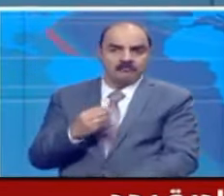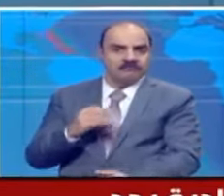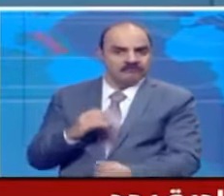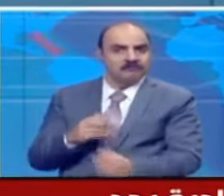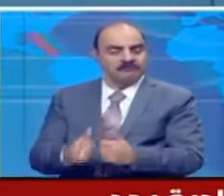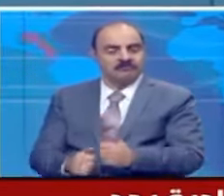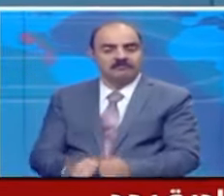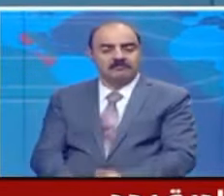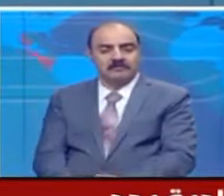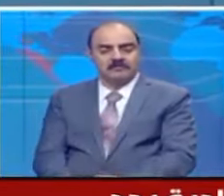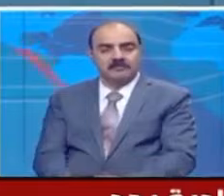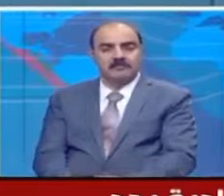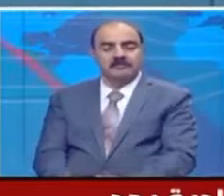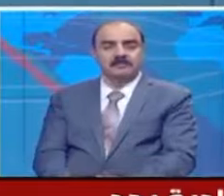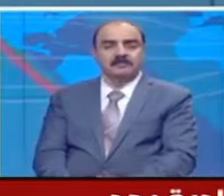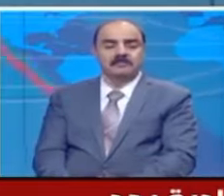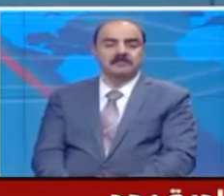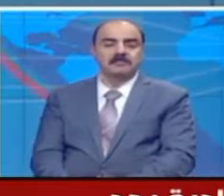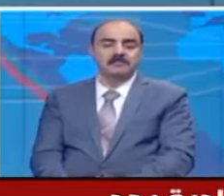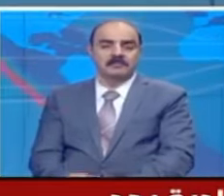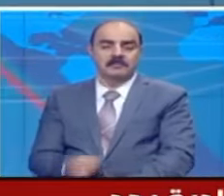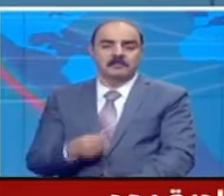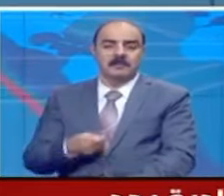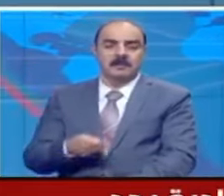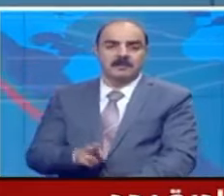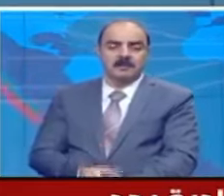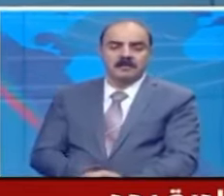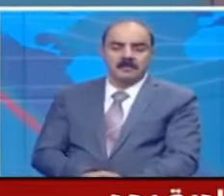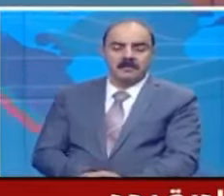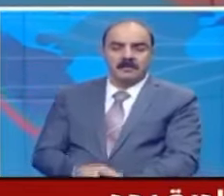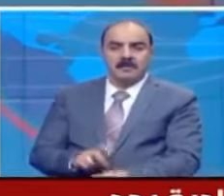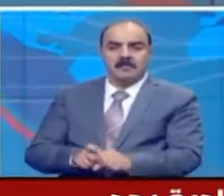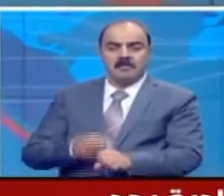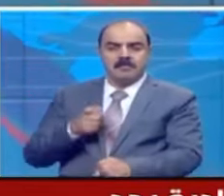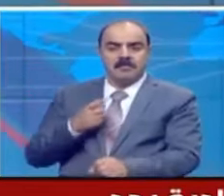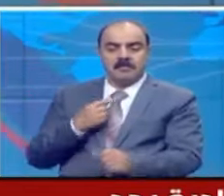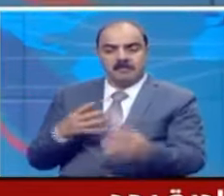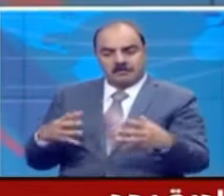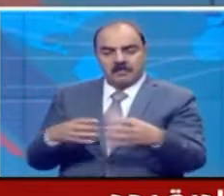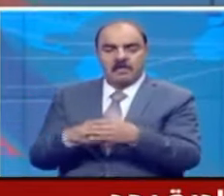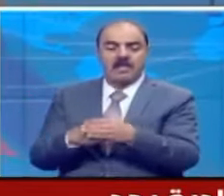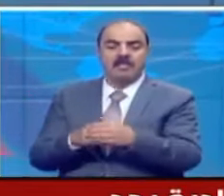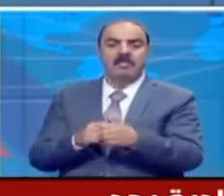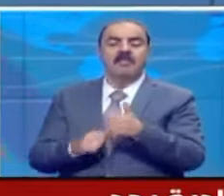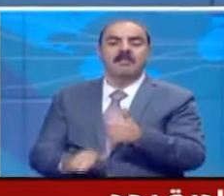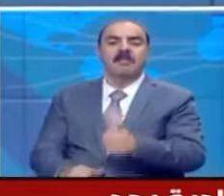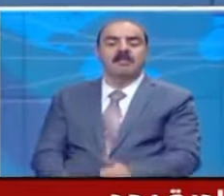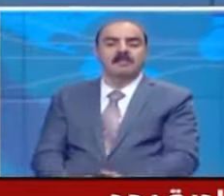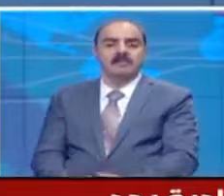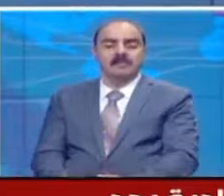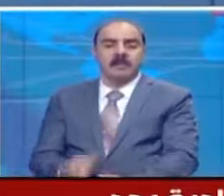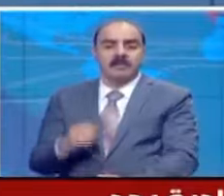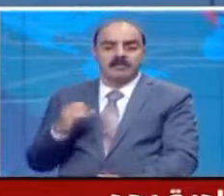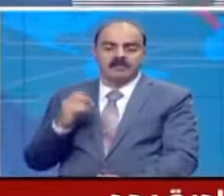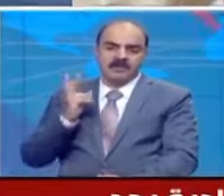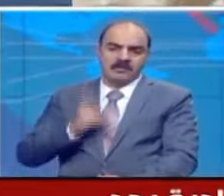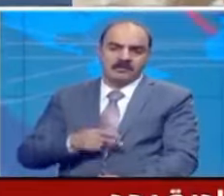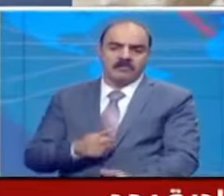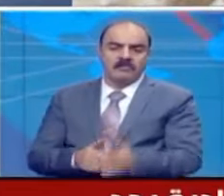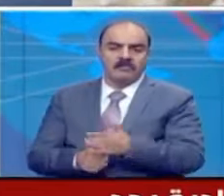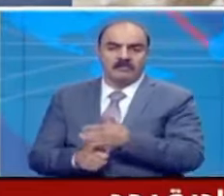الرئيس اليوم. خليني أقول لحضرتك إن حزمة القرارات مجتمعة النهاردة اللي أصدرها السيد الرئيس